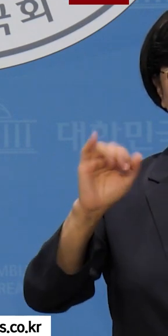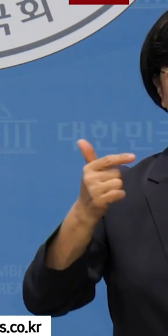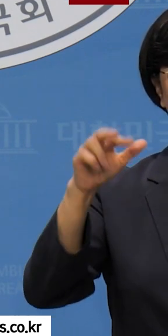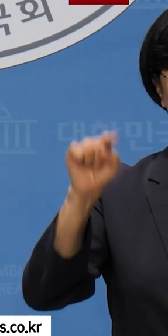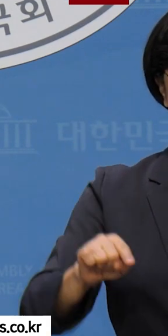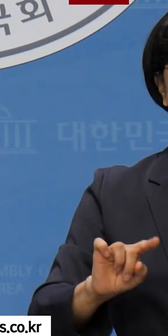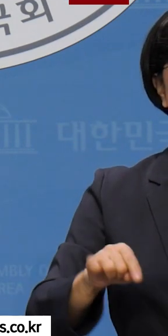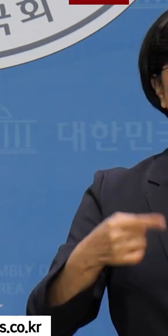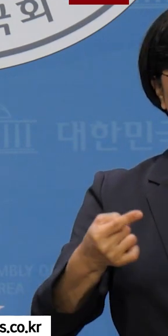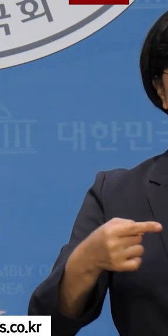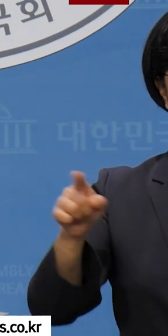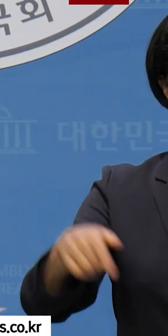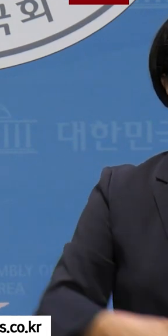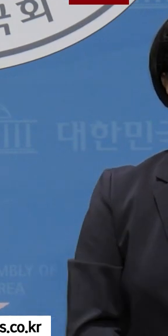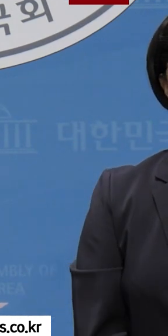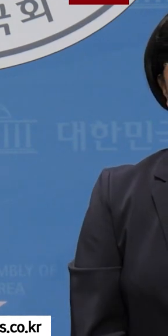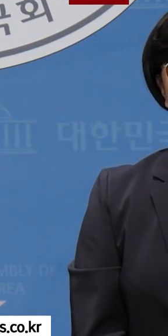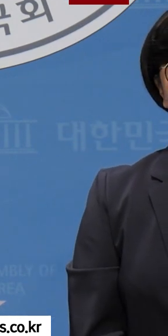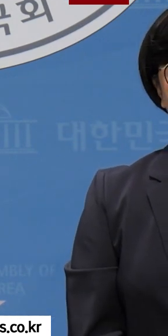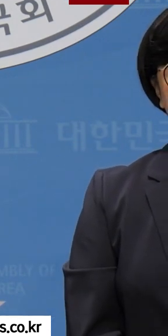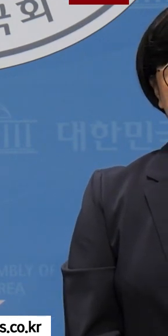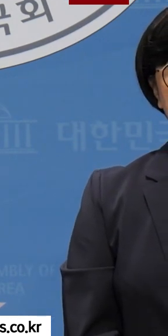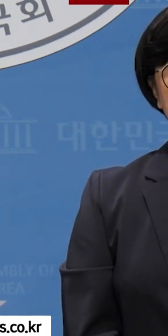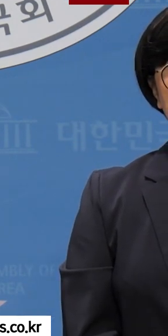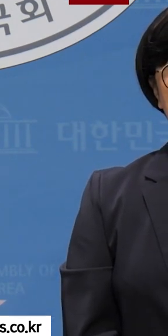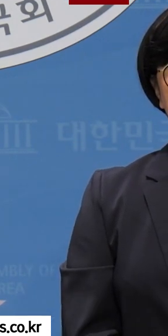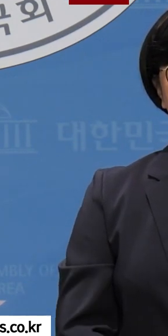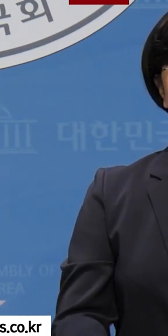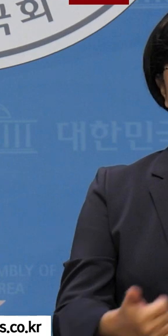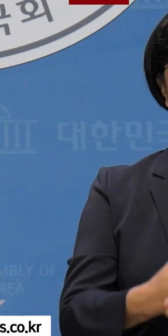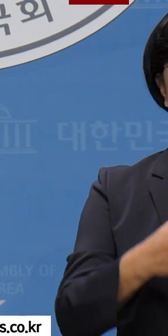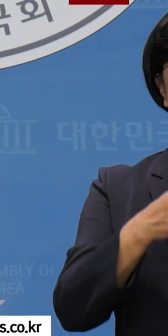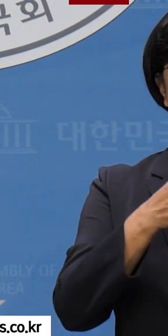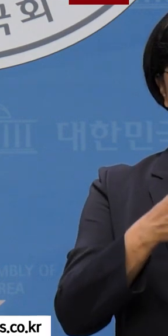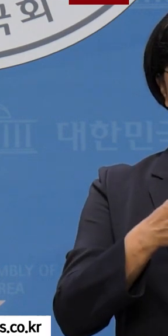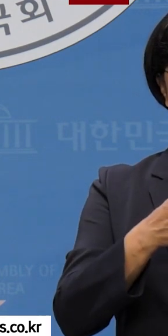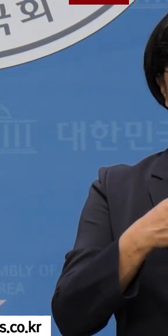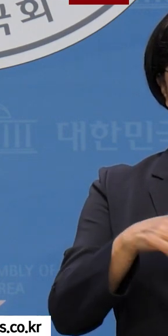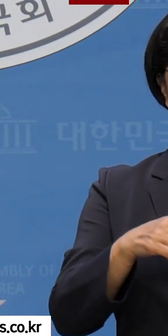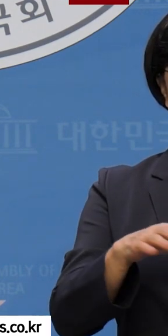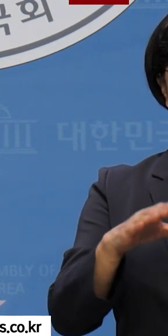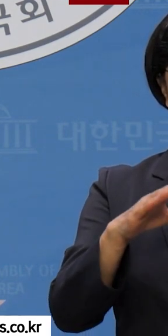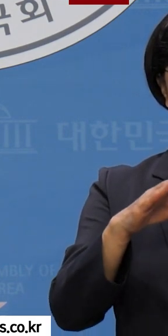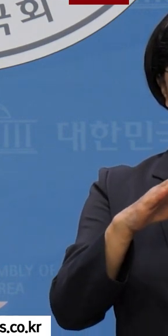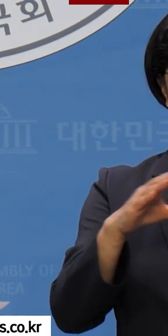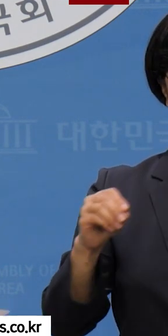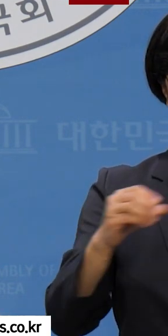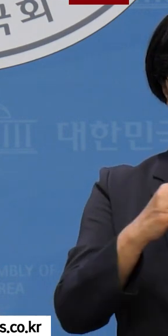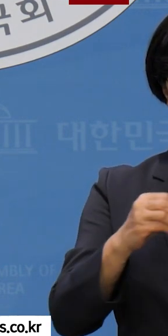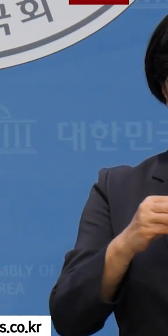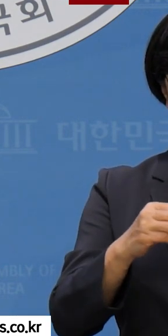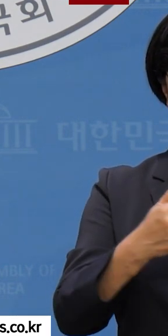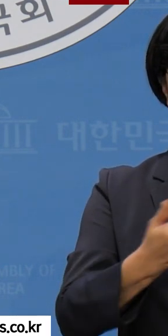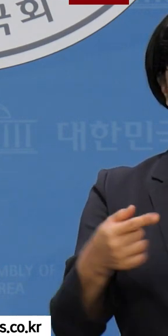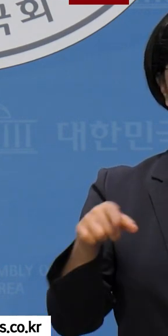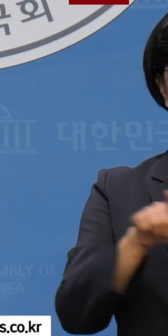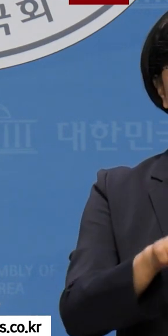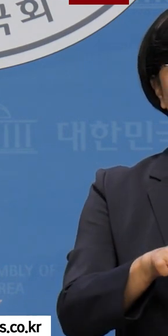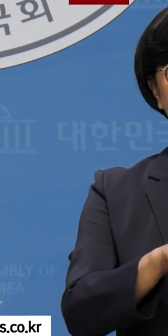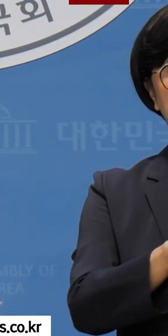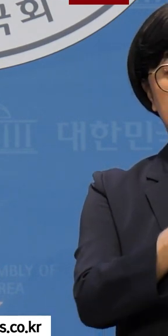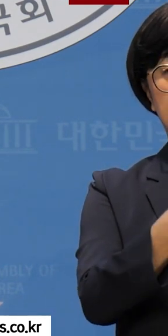함께할 예정입니다. 한 그리스 및 한 이집트 의원 친선협회 대표단이 공동으로 11월